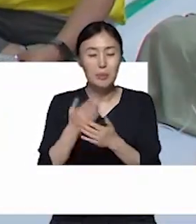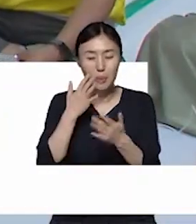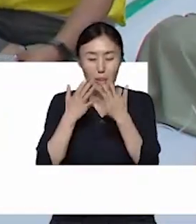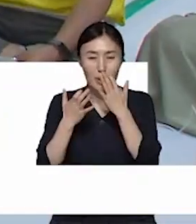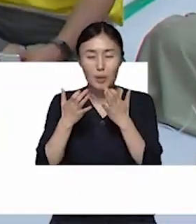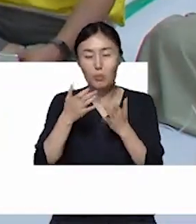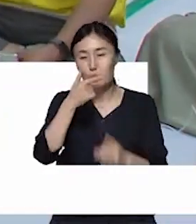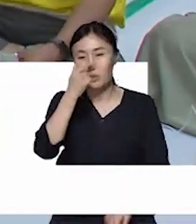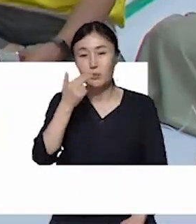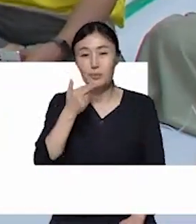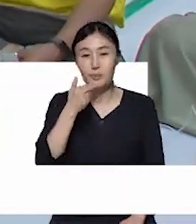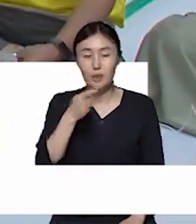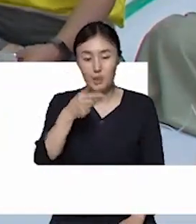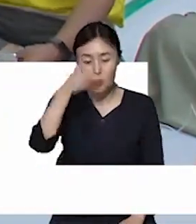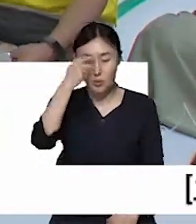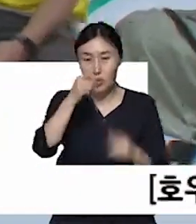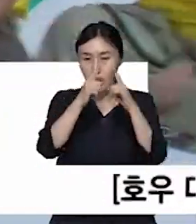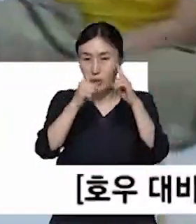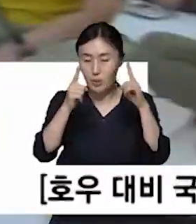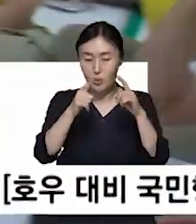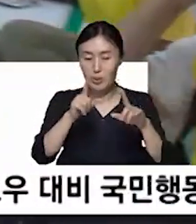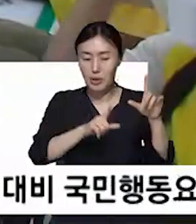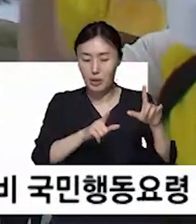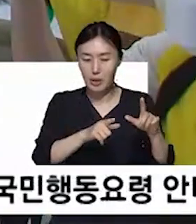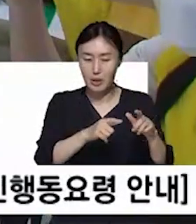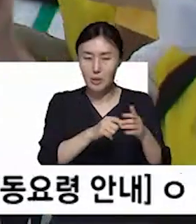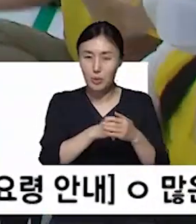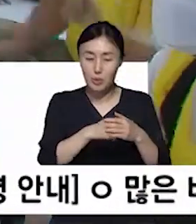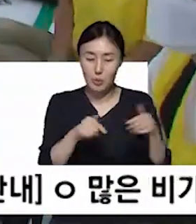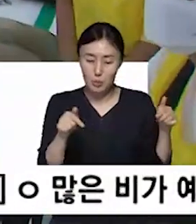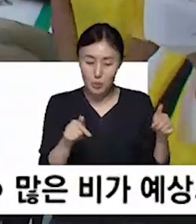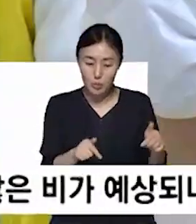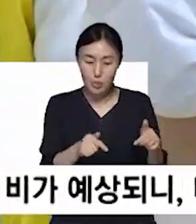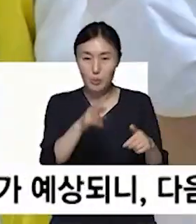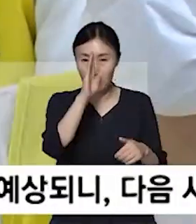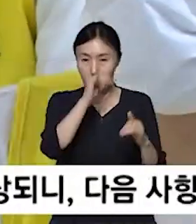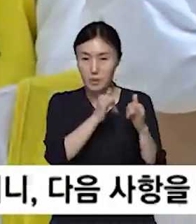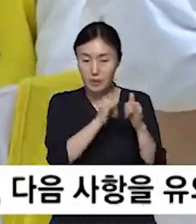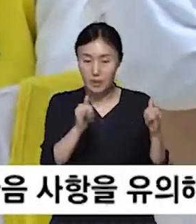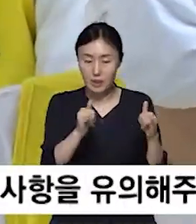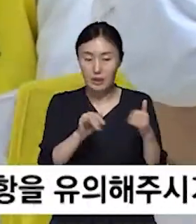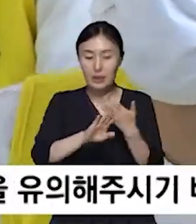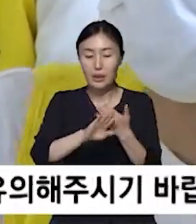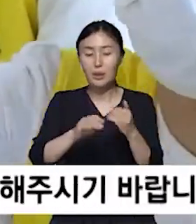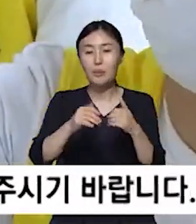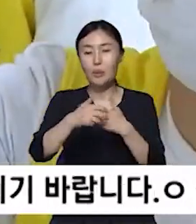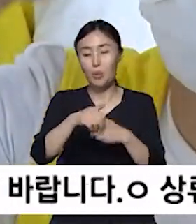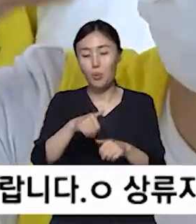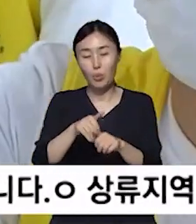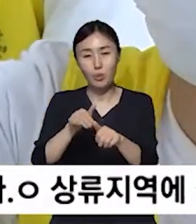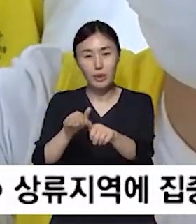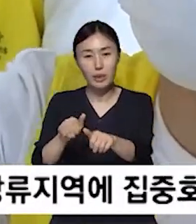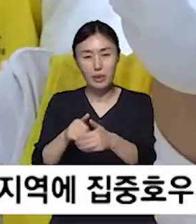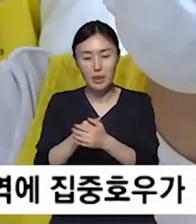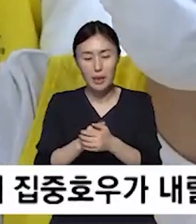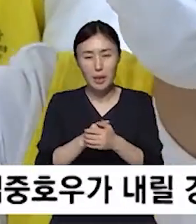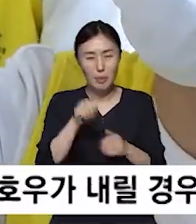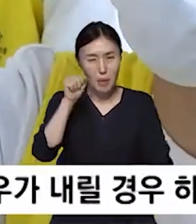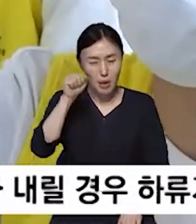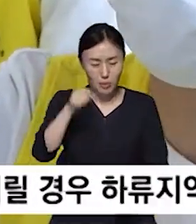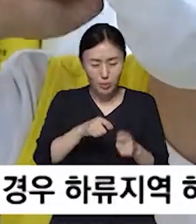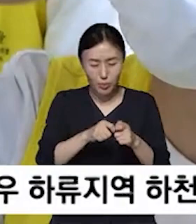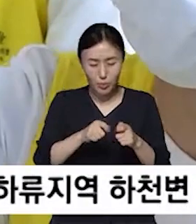다만 조선대병원은 상태가 호전된 환자들을 협력병원으로 전원해 운영 병상을 줄이는 등 파업 장기화에 대비하고